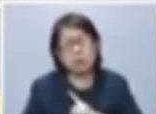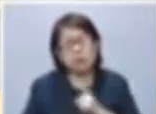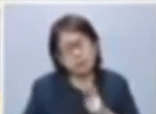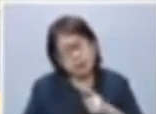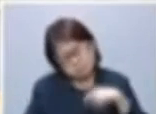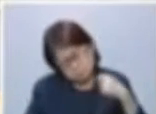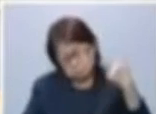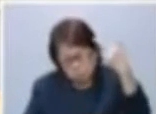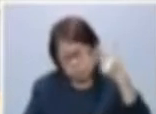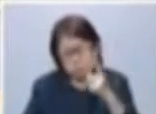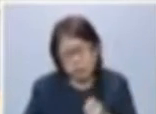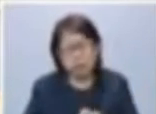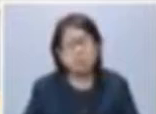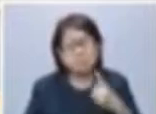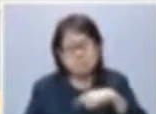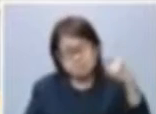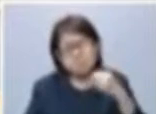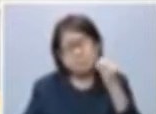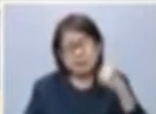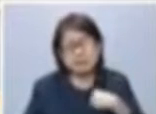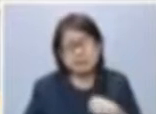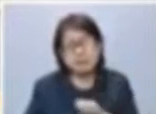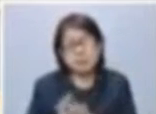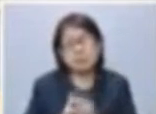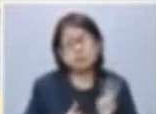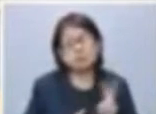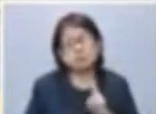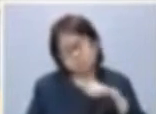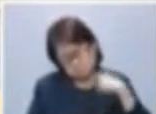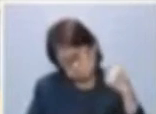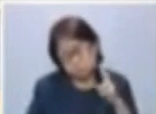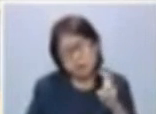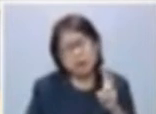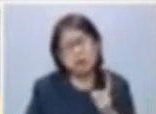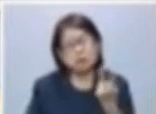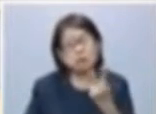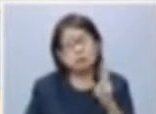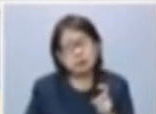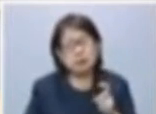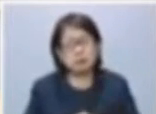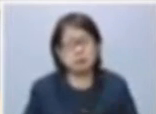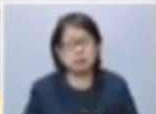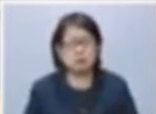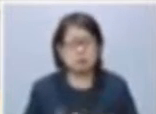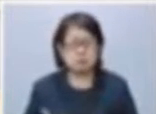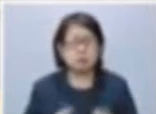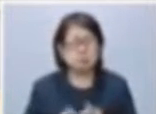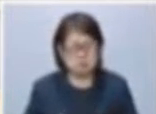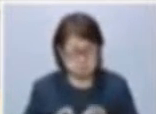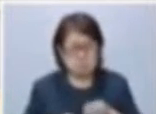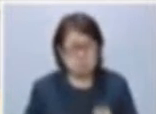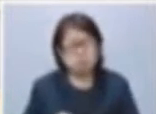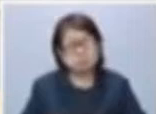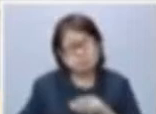ฉันก็ฆ่าตัวตายนะคะผูกคอตายสามีภรรยา2คนเพราะฉะนั้นจึงจำเป็นที่เราจะต้